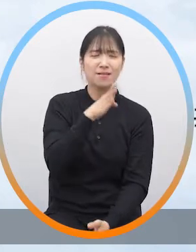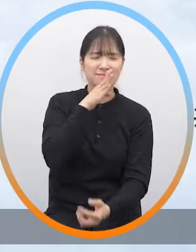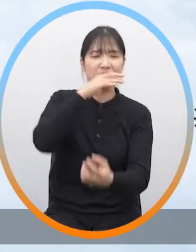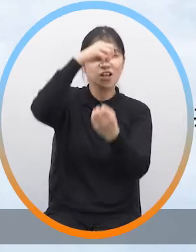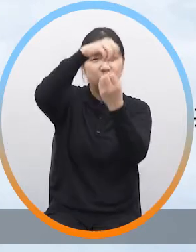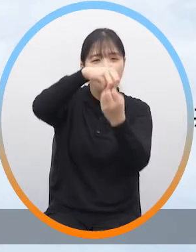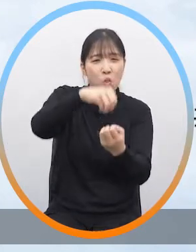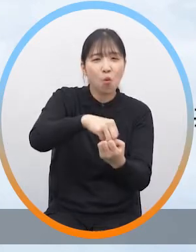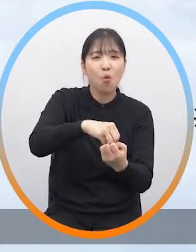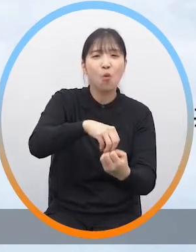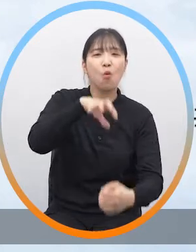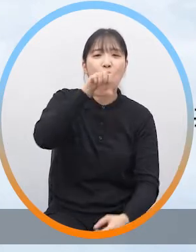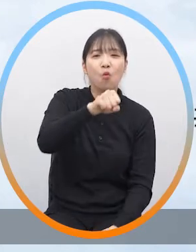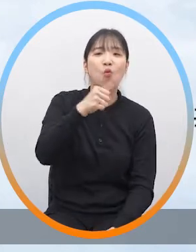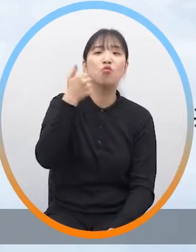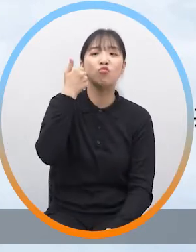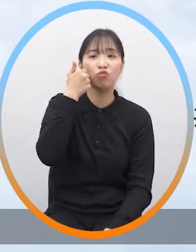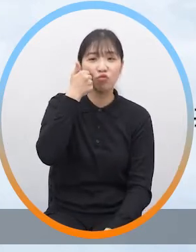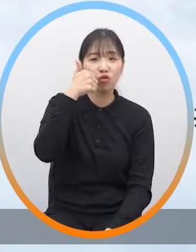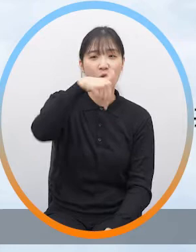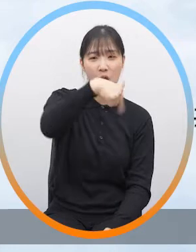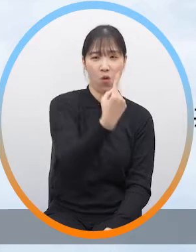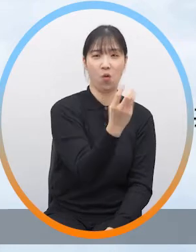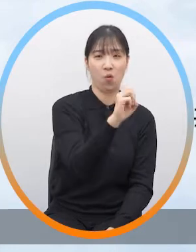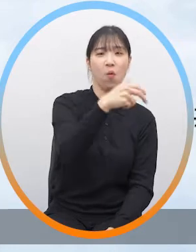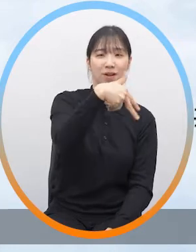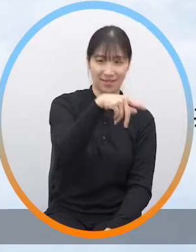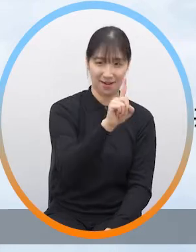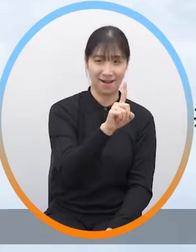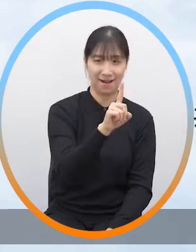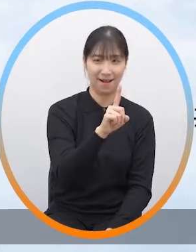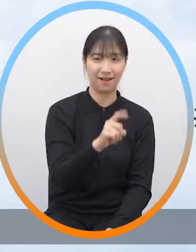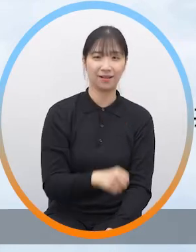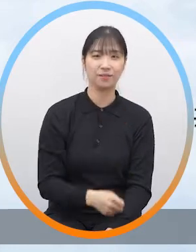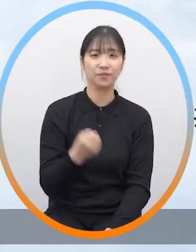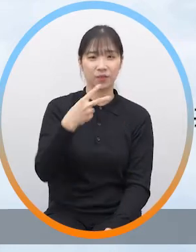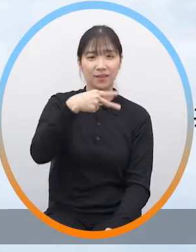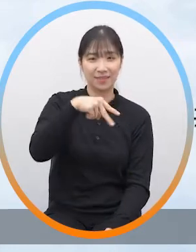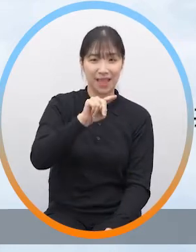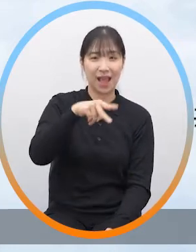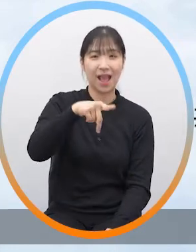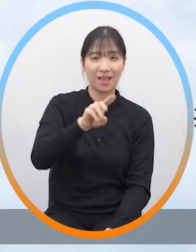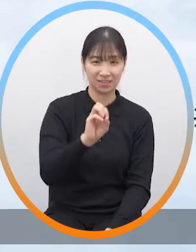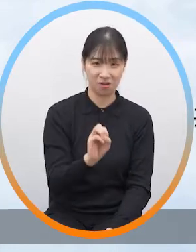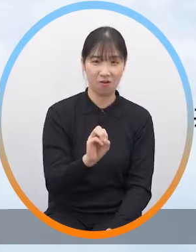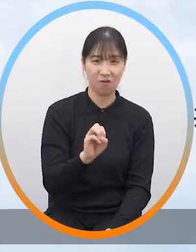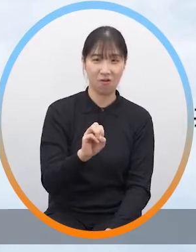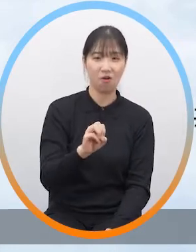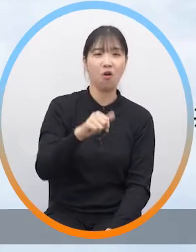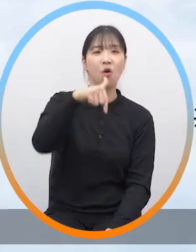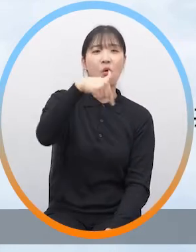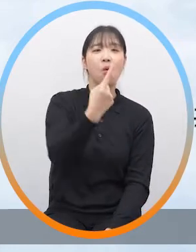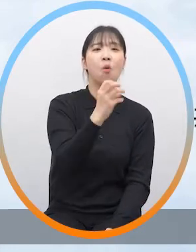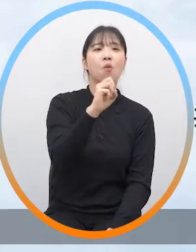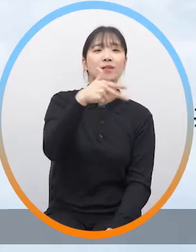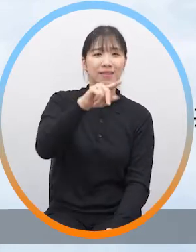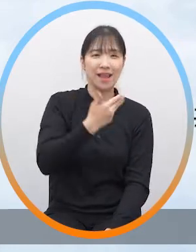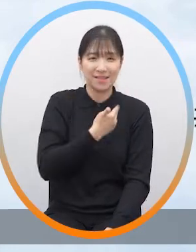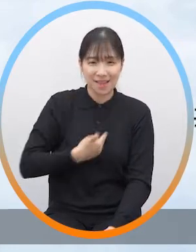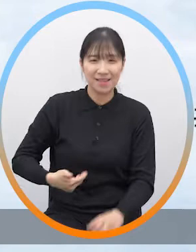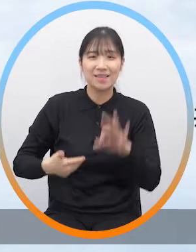이른바 정통의 자리를 차지하고 있는 공자로부터 사성, 공자의 제자인